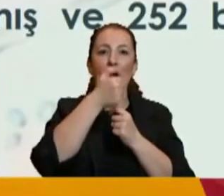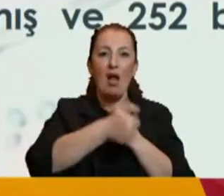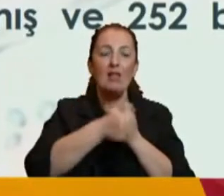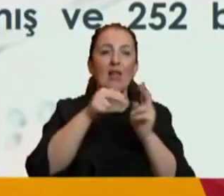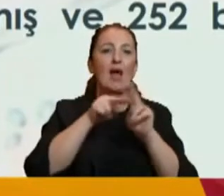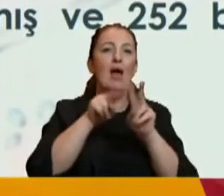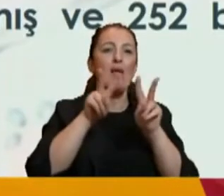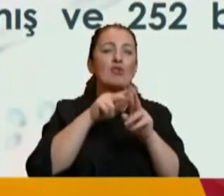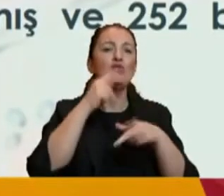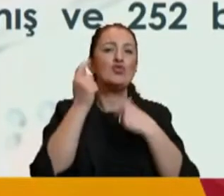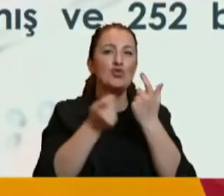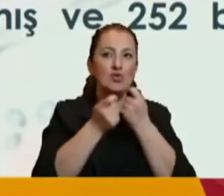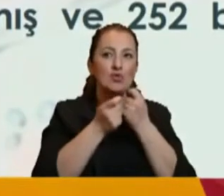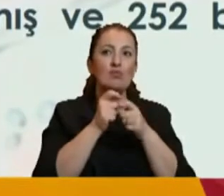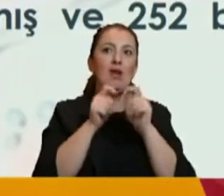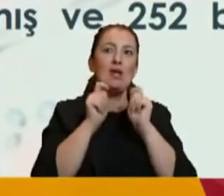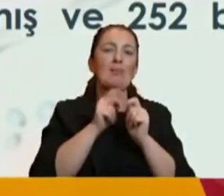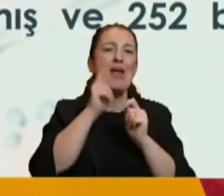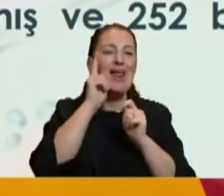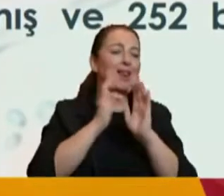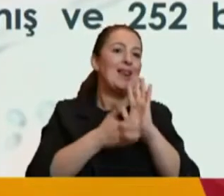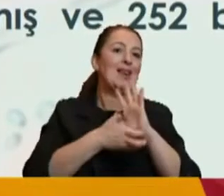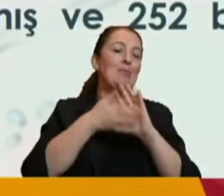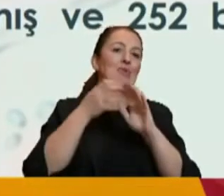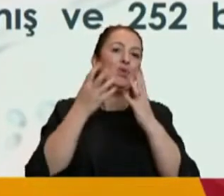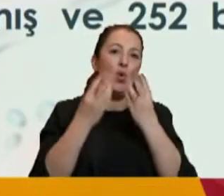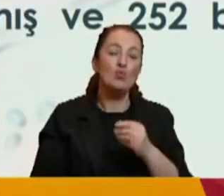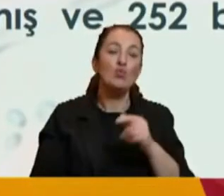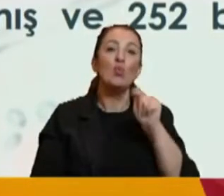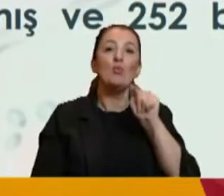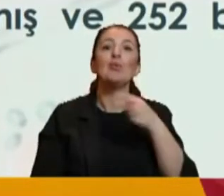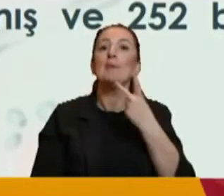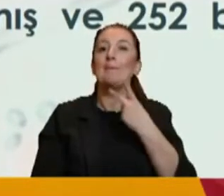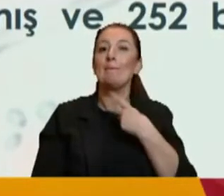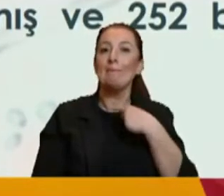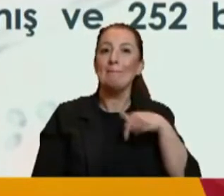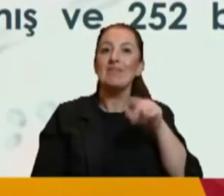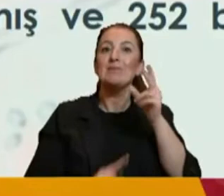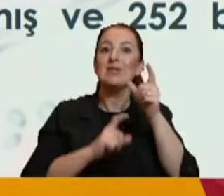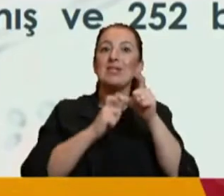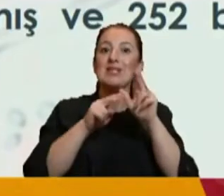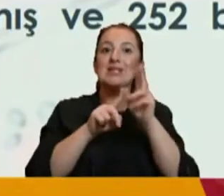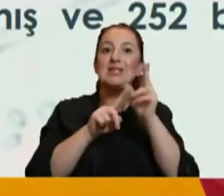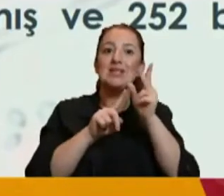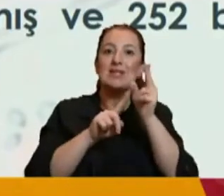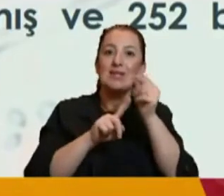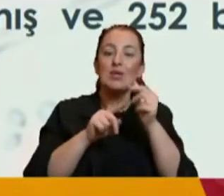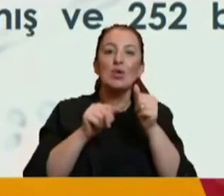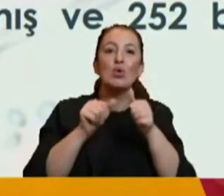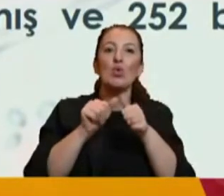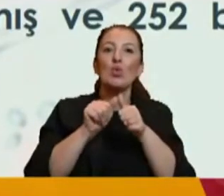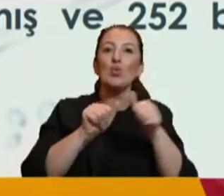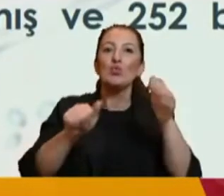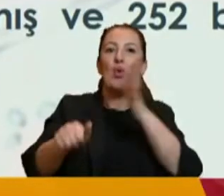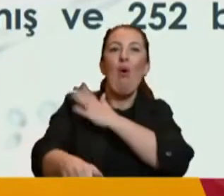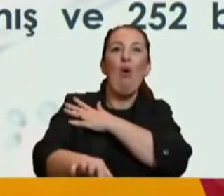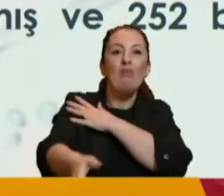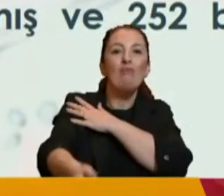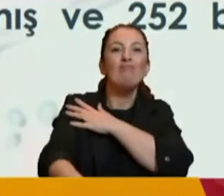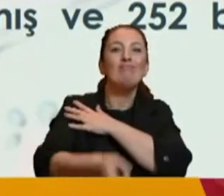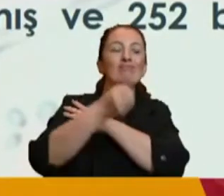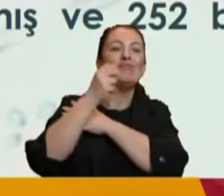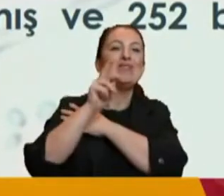metreküp teressubat çıkarmıştır bunu bizim İSKİ'nin uzun boylu araçlarıyla yapıyoruz kendi